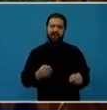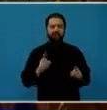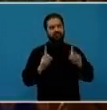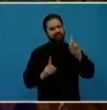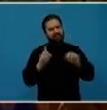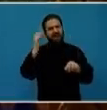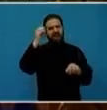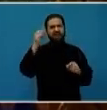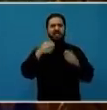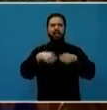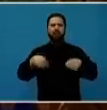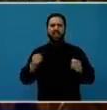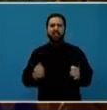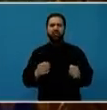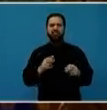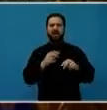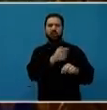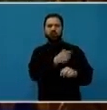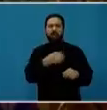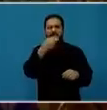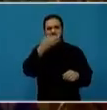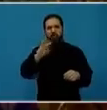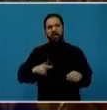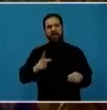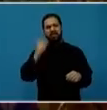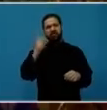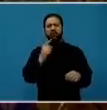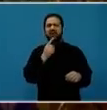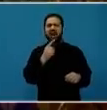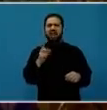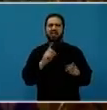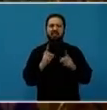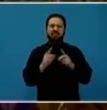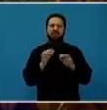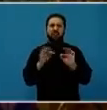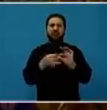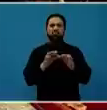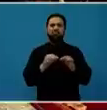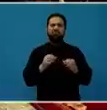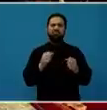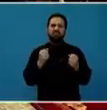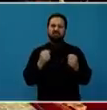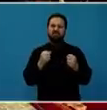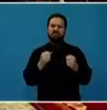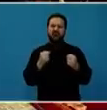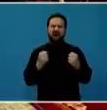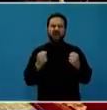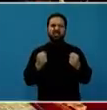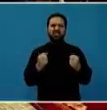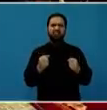la toate acestea, putem spune că este și un limbaj agresiv, nepoliticos, a